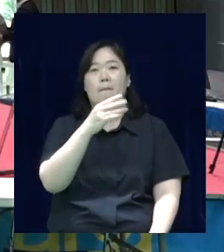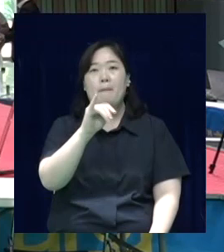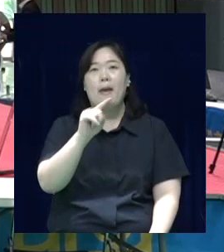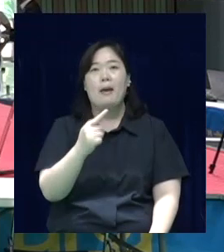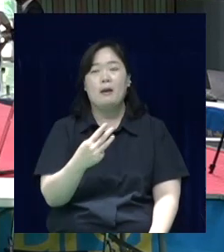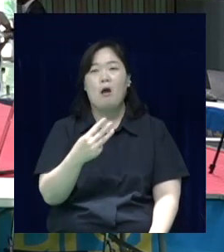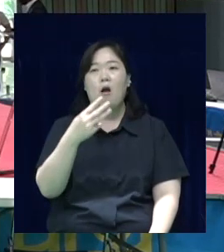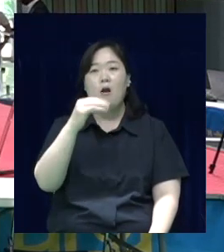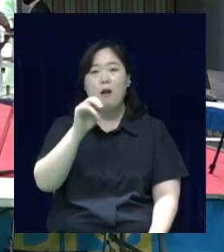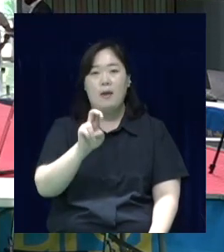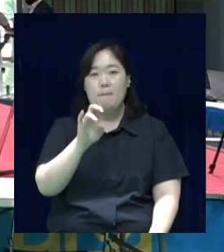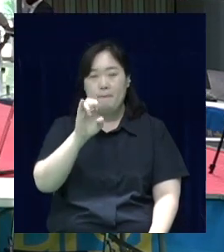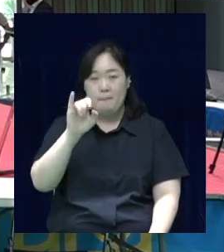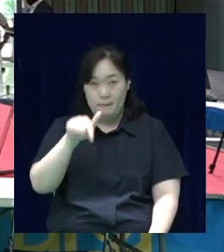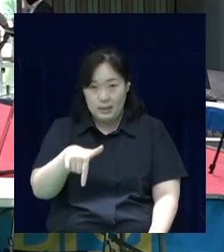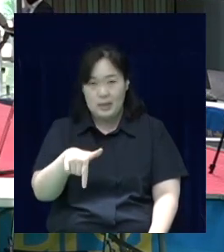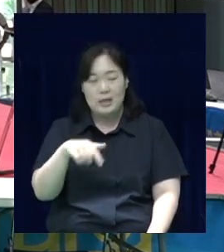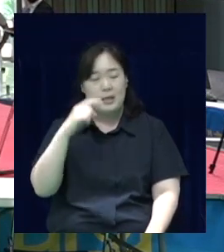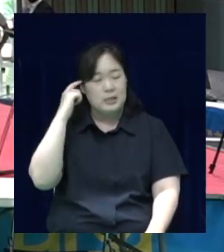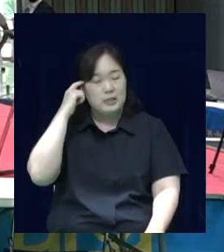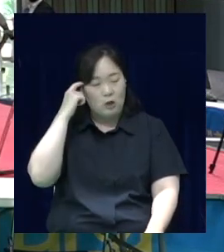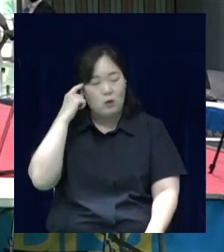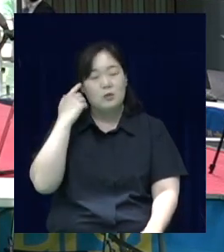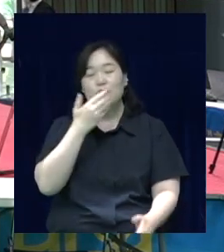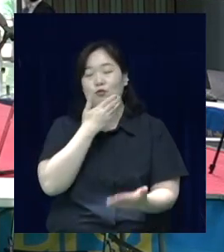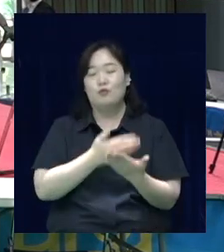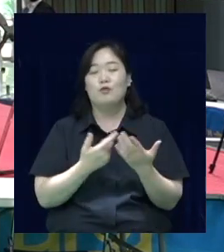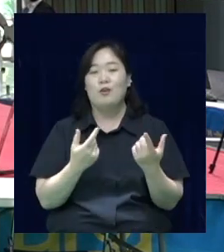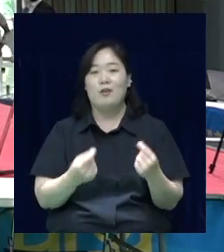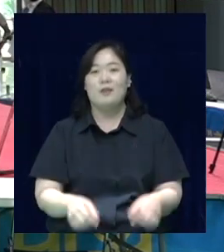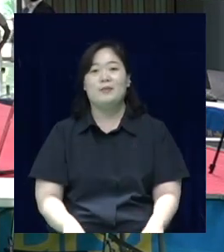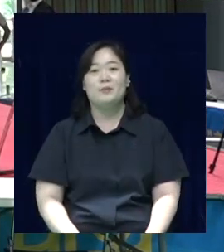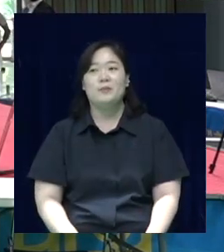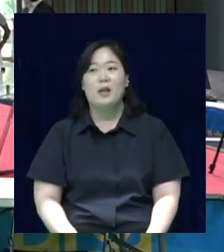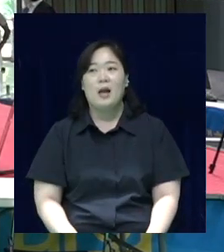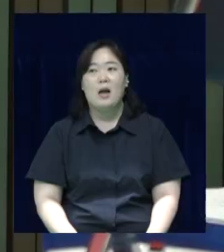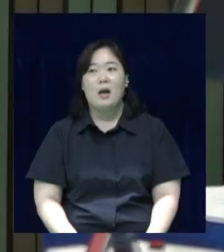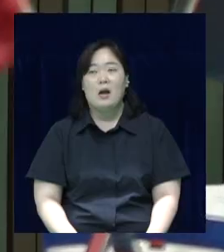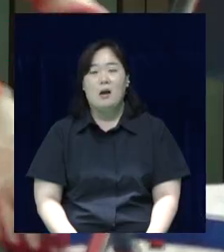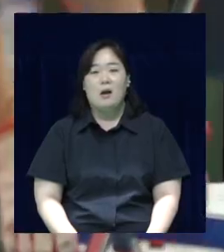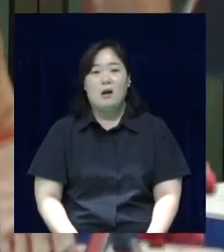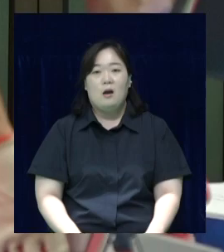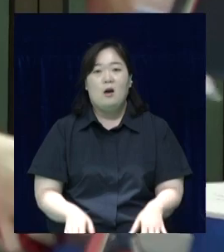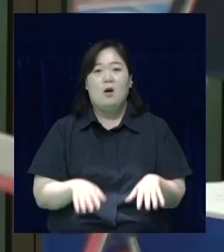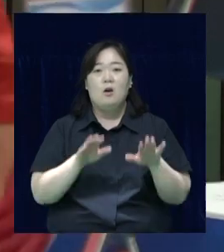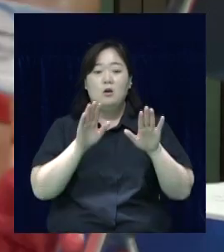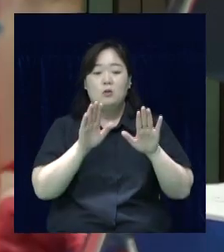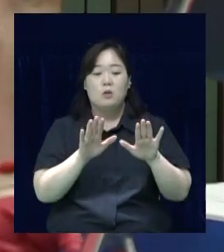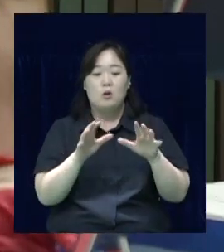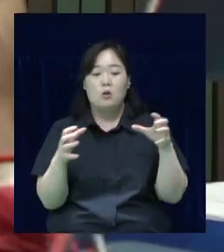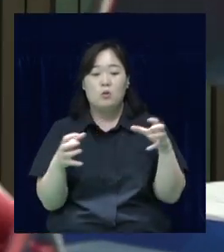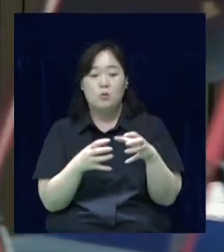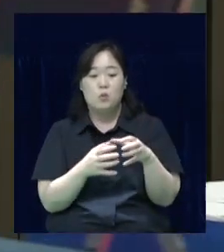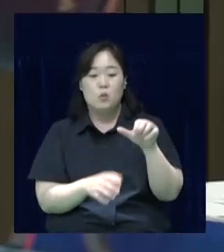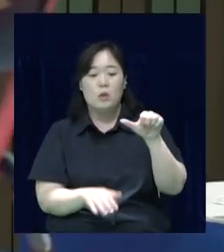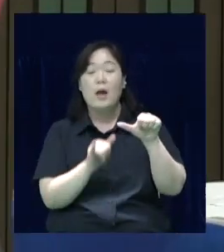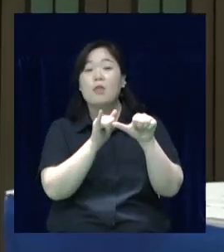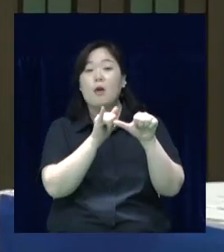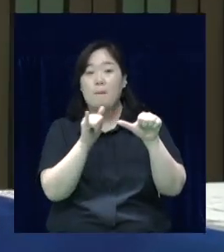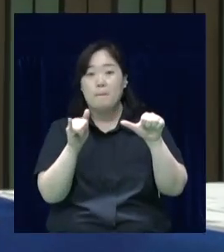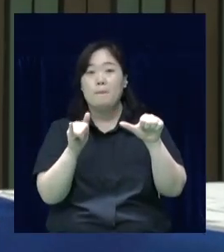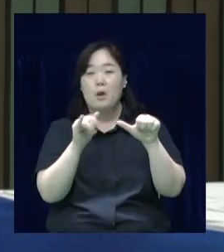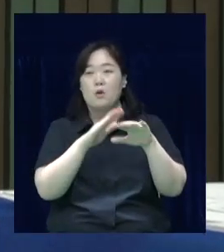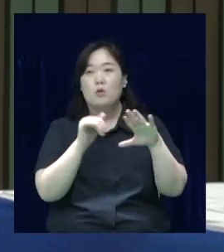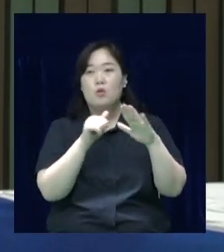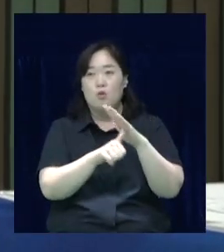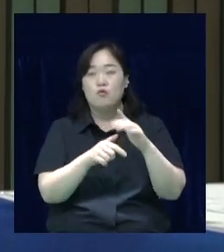참고적으로 좀 말씀드리면 남자는 두 명이 출전하게 되어 있고요. 네. 여자 세 명이 선발돼서 총 다섯 명이 이번 도쿄올림픽